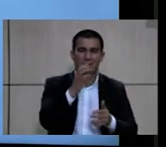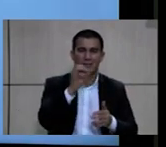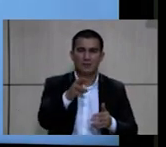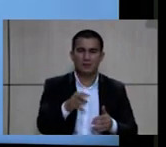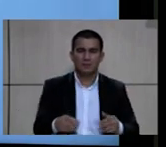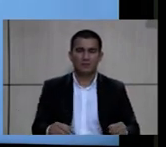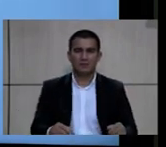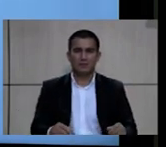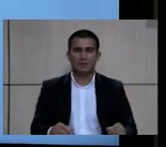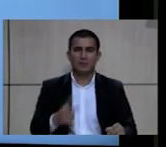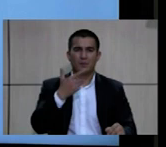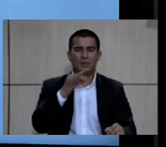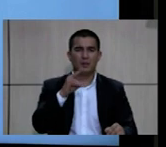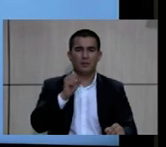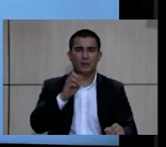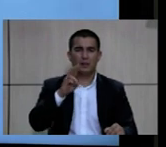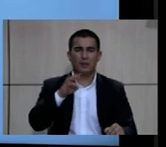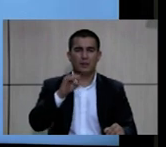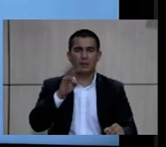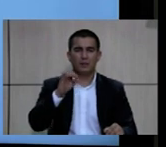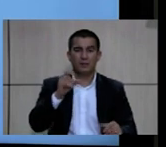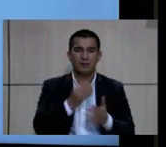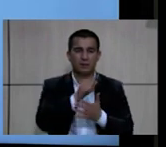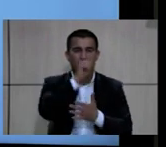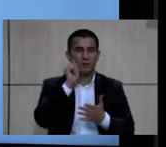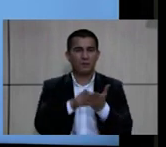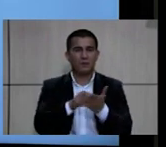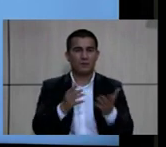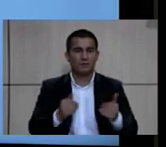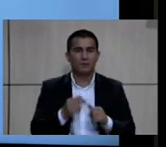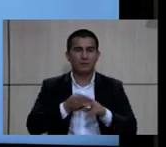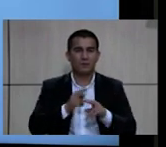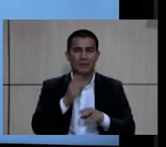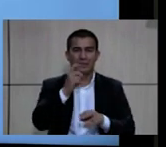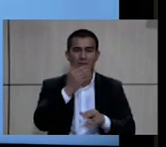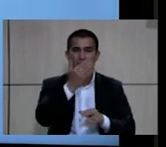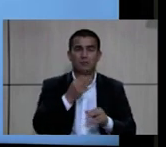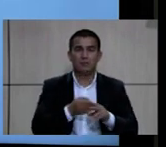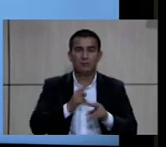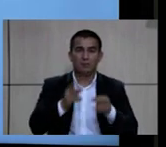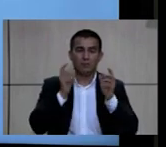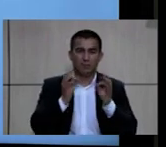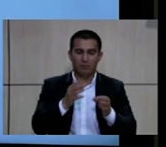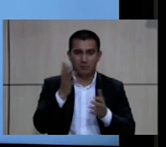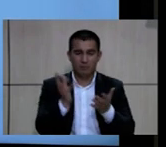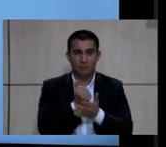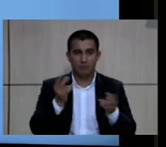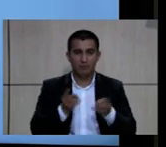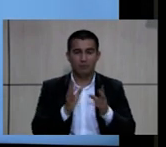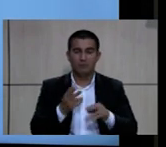sm. Gipotenuza so'roq, ya'ni x. Buni topish uchun to'g'ri burchakli